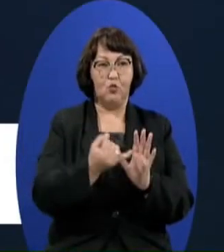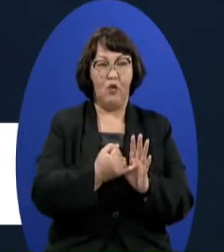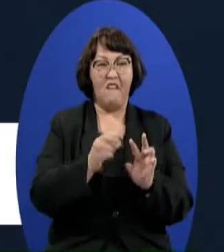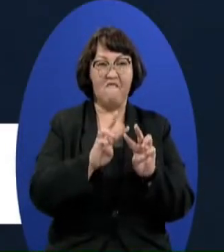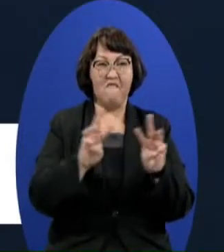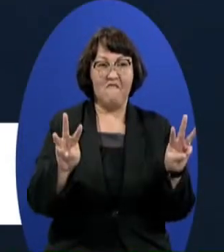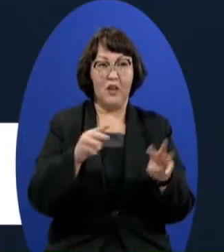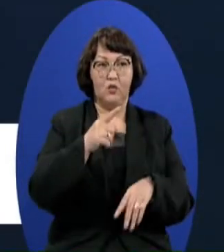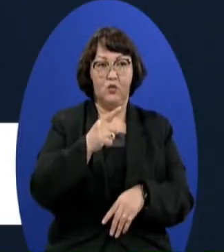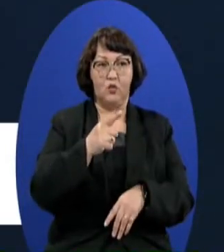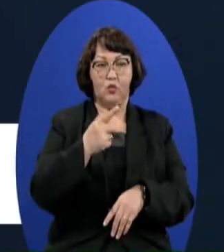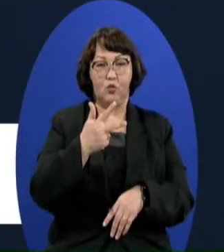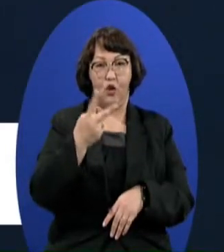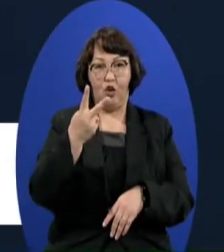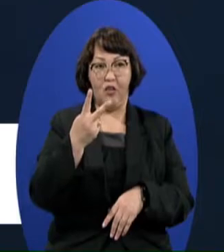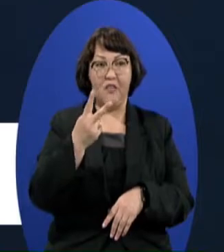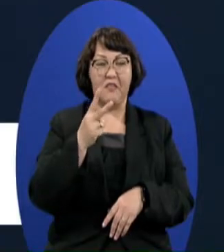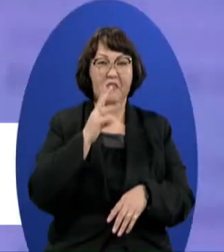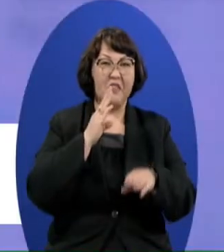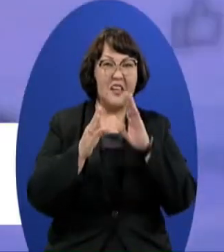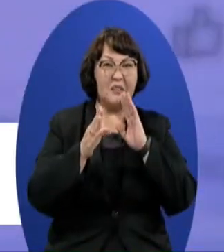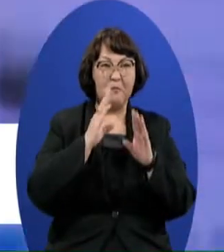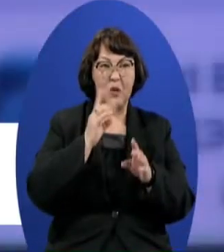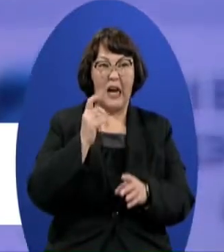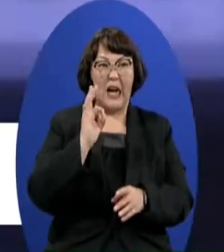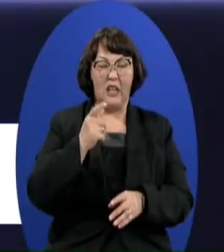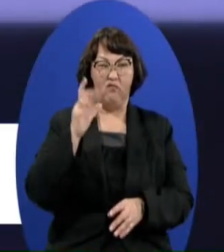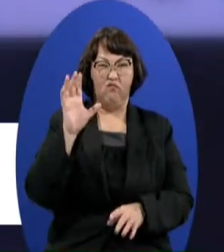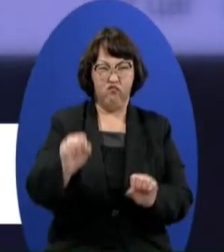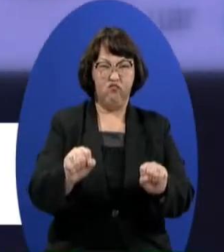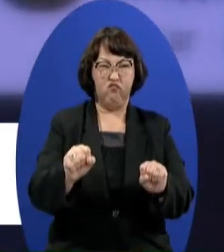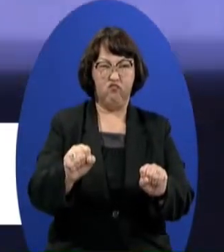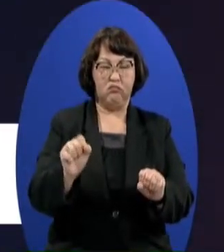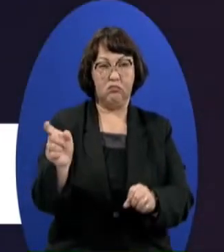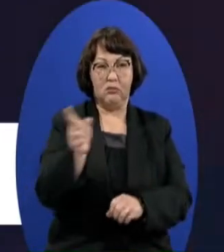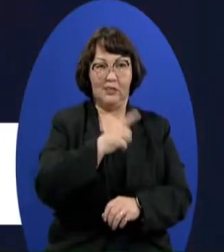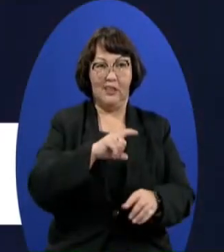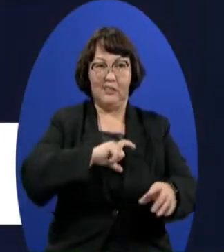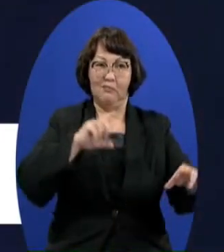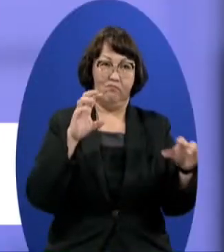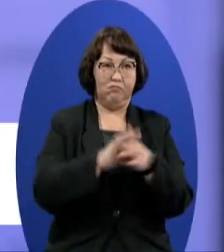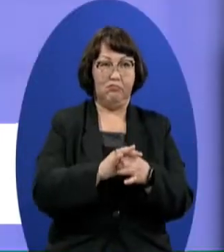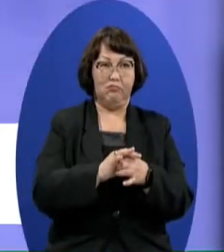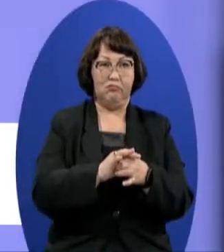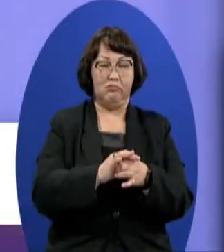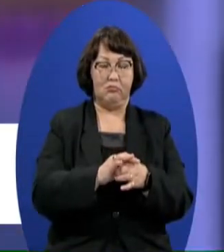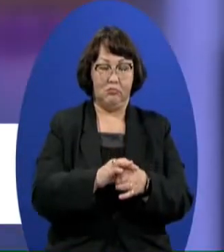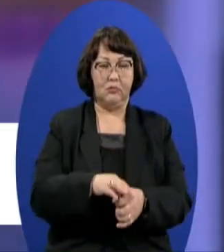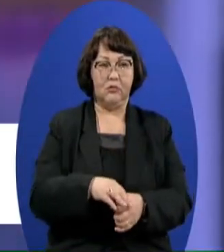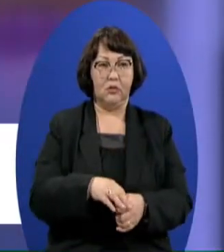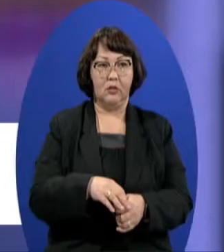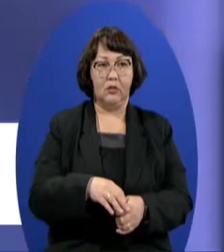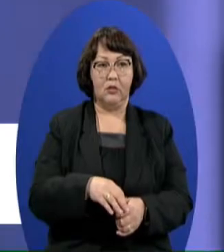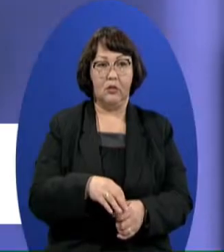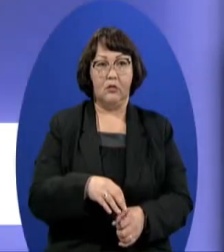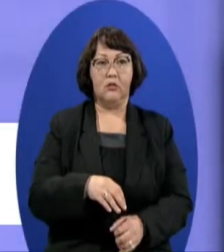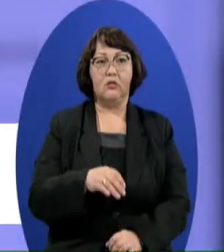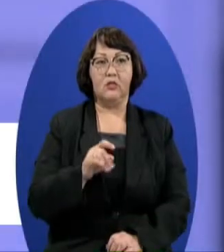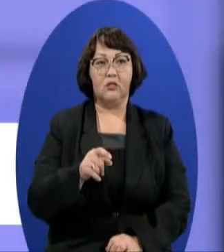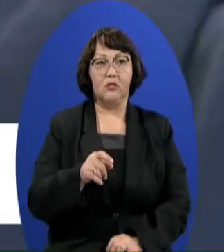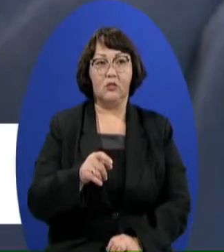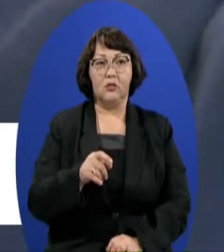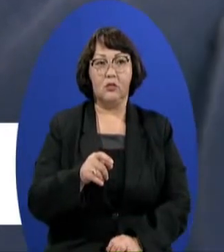132 фейсбук пэйж аккаунтыг илрүүлж Монгол Улсын Харилцаа Холбоо Зохицуулах Газарт хаах саналыг хүргүүлжээ. Иймээс үр дүнг нь урдчлан тооц гаргахгүй